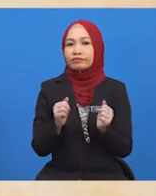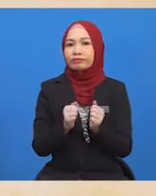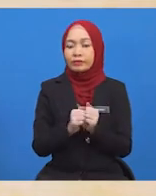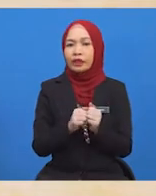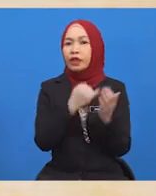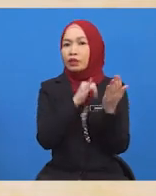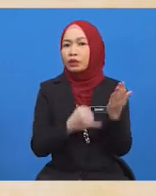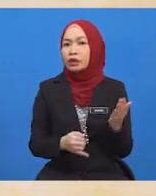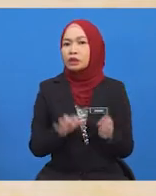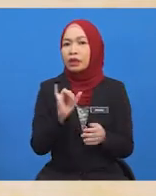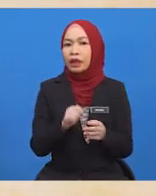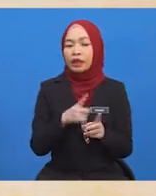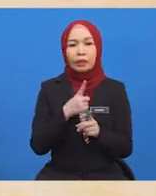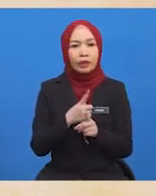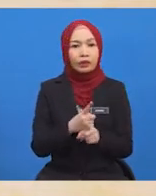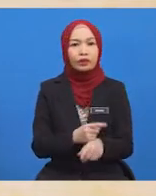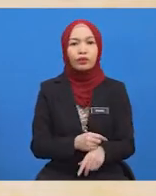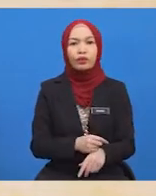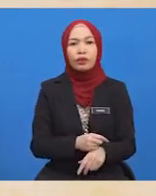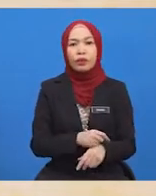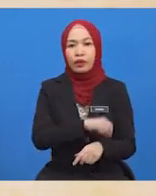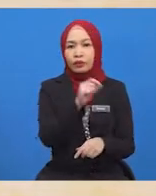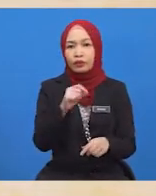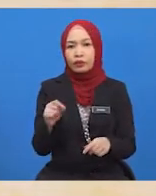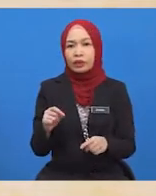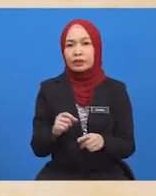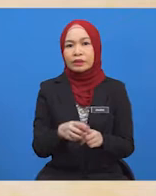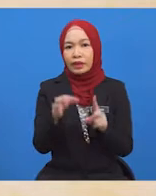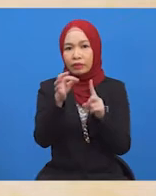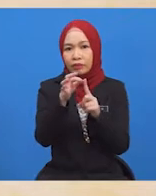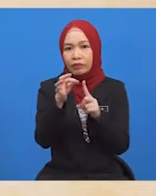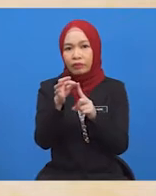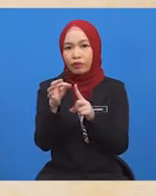sebenar. Labelkan semua bucu dan panjang.